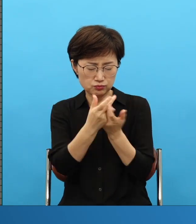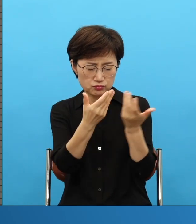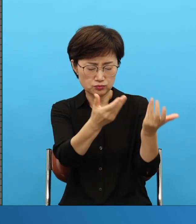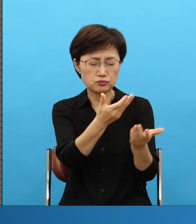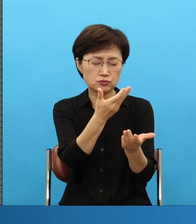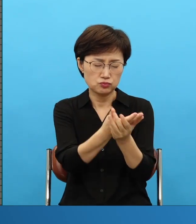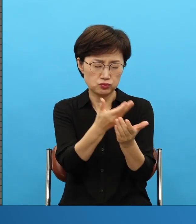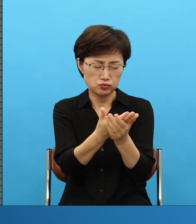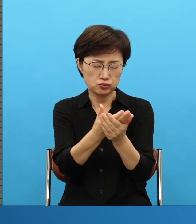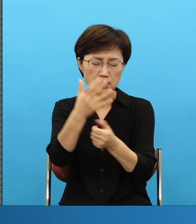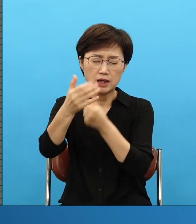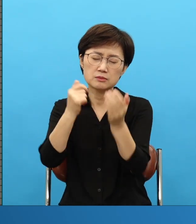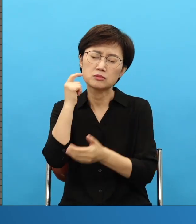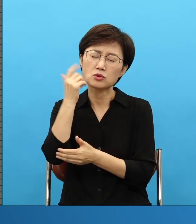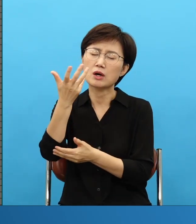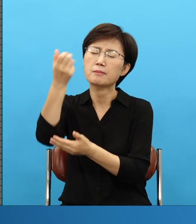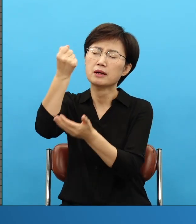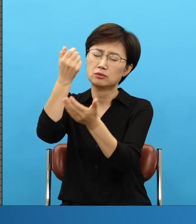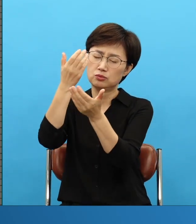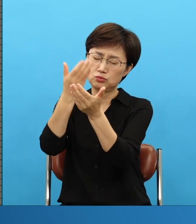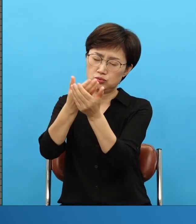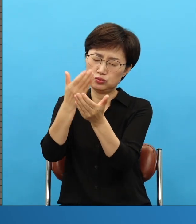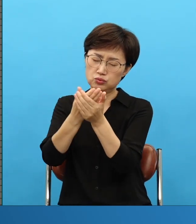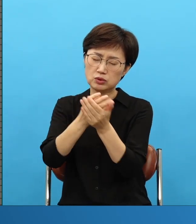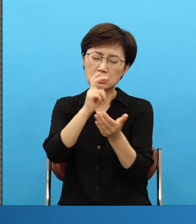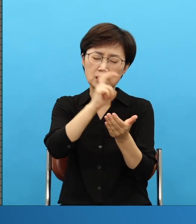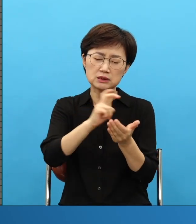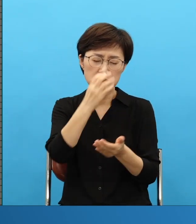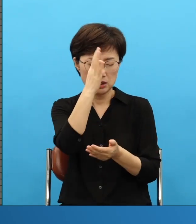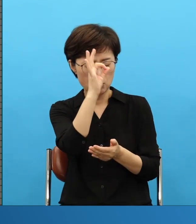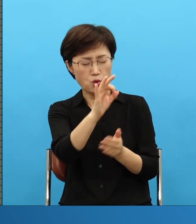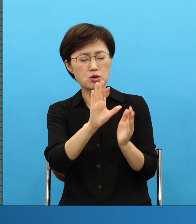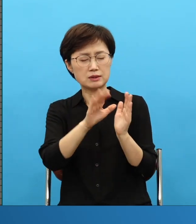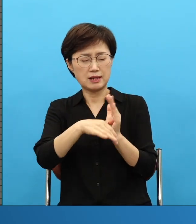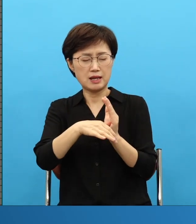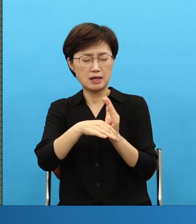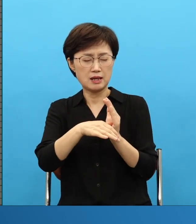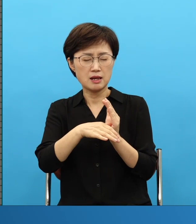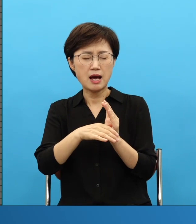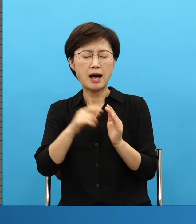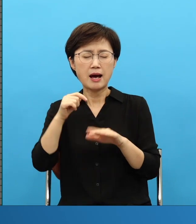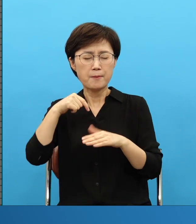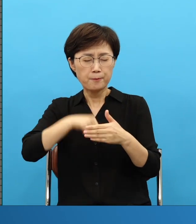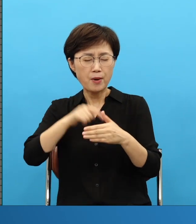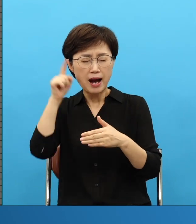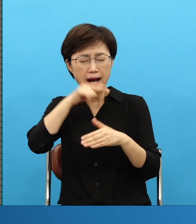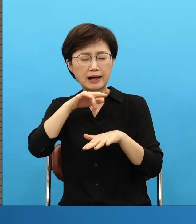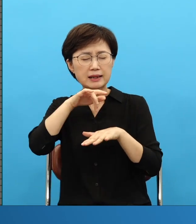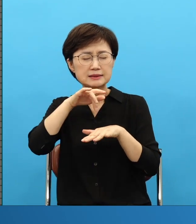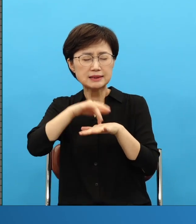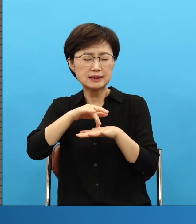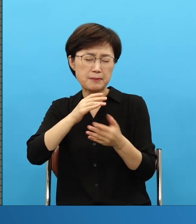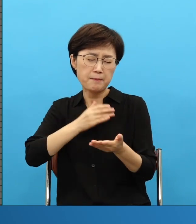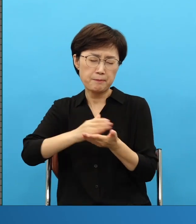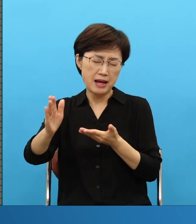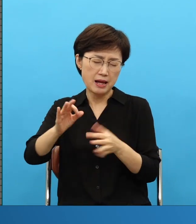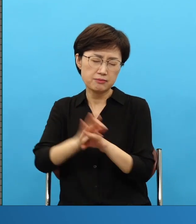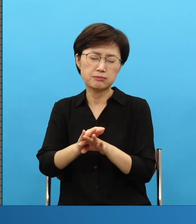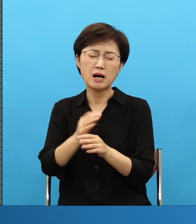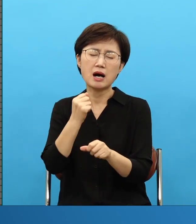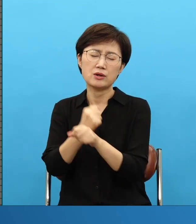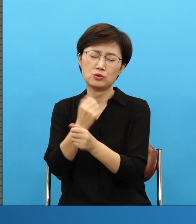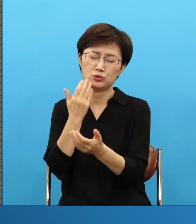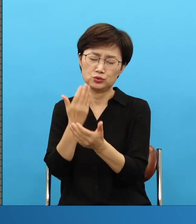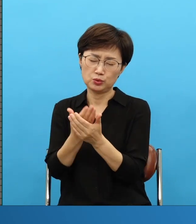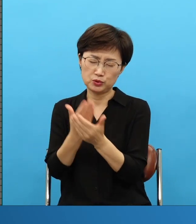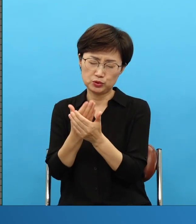영광 받으시고 듣는 자가 치유되고 악신이 떠나는 찬양되게 하옵소서. Please fill with David choir that gives your praise to glorify you with your Holy Spirit. May you